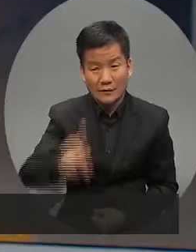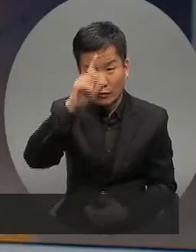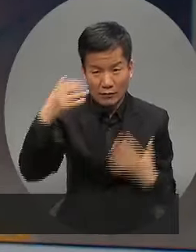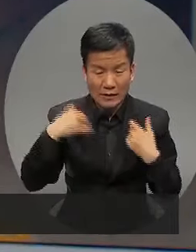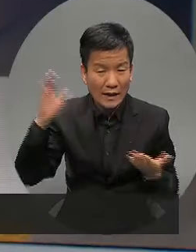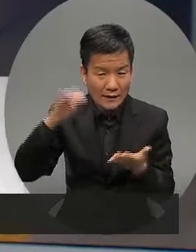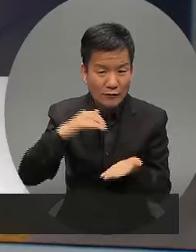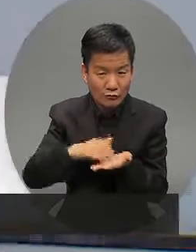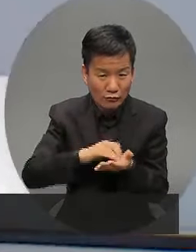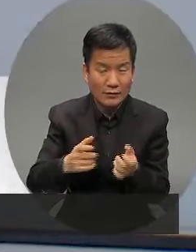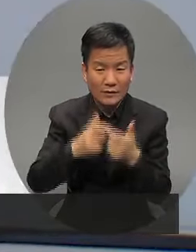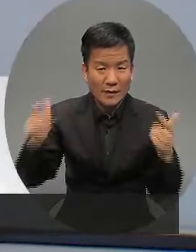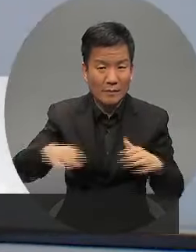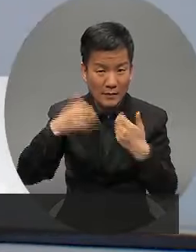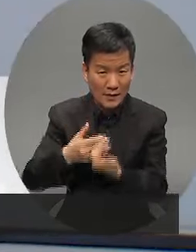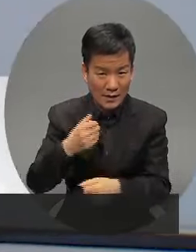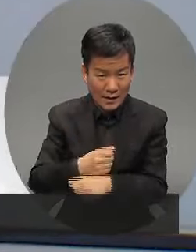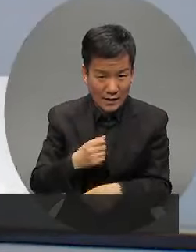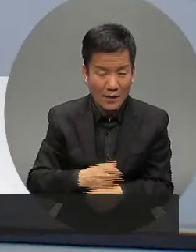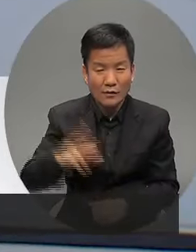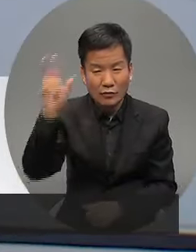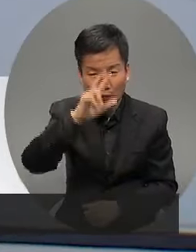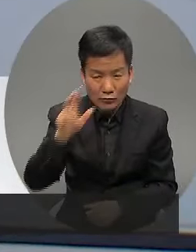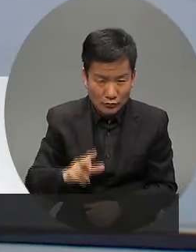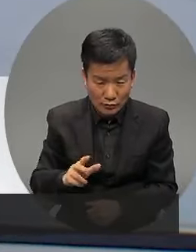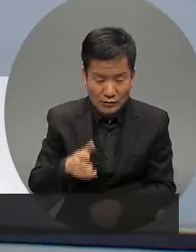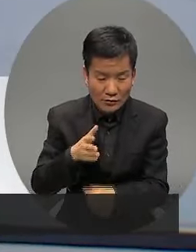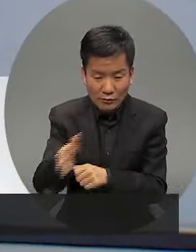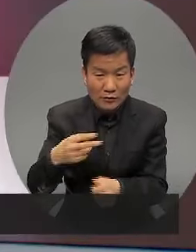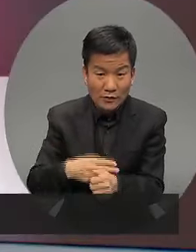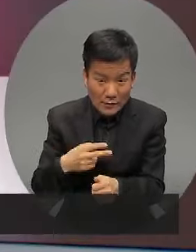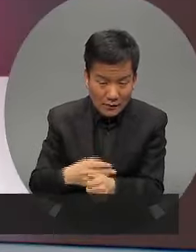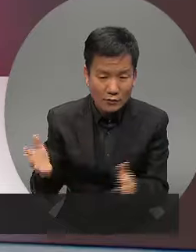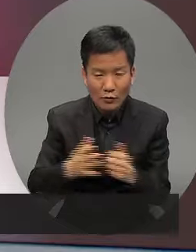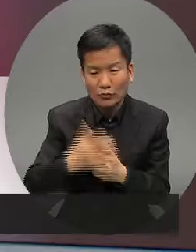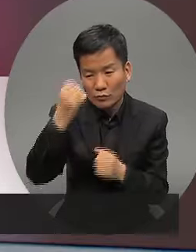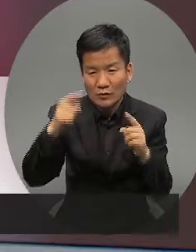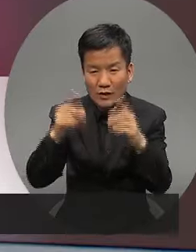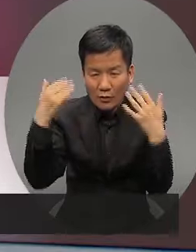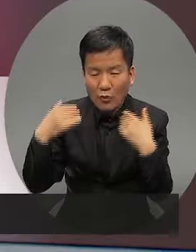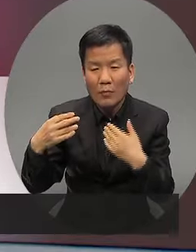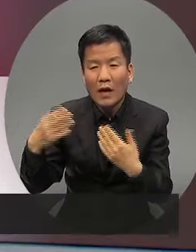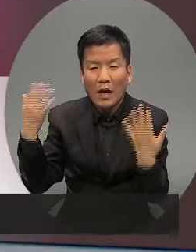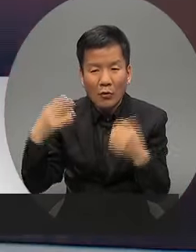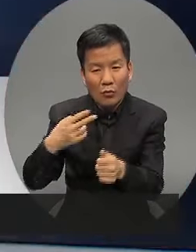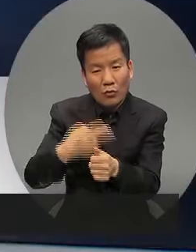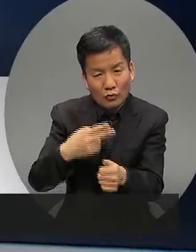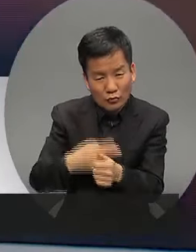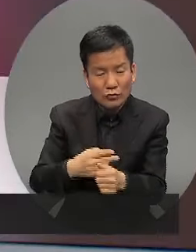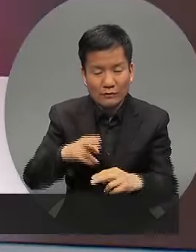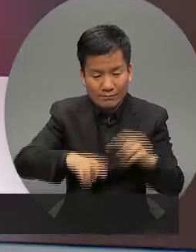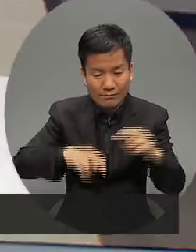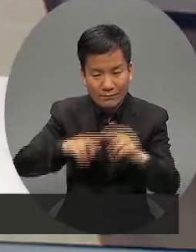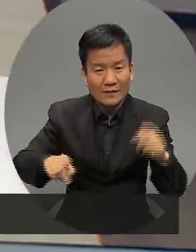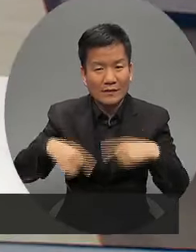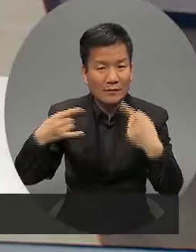의대정원 확대 방침에 반발해 전공의에 이어 충북대학교 의대와 병원 교수들도 집단 사직에